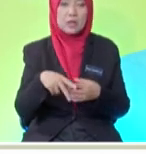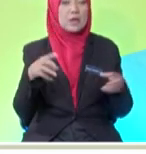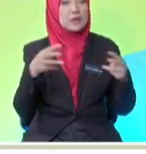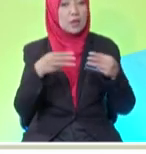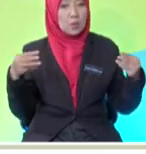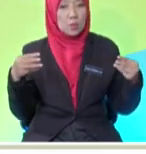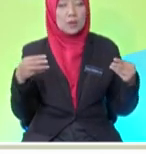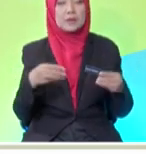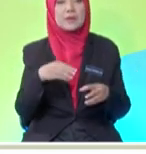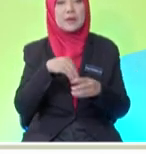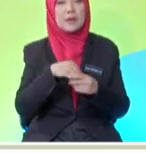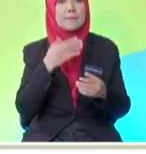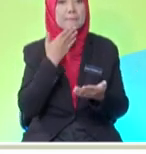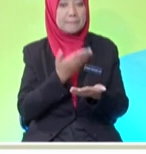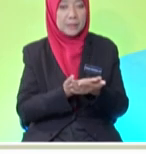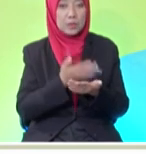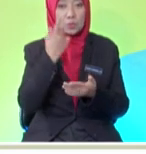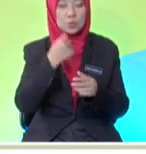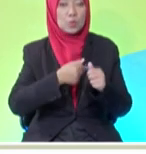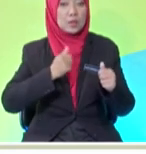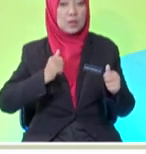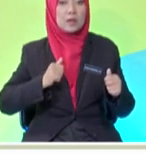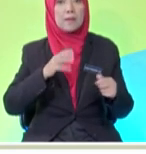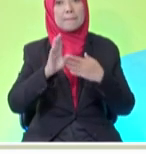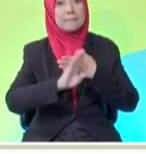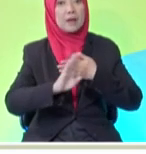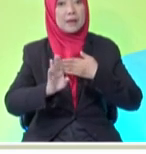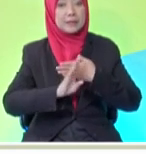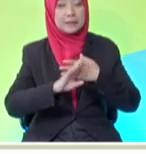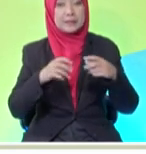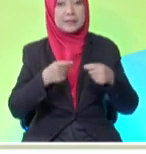berada dalam keadaan yang baik bagi mengelakkan sembarangan